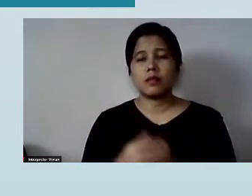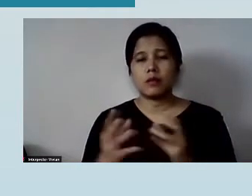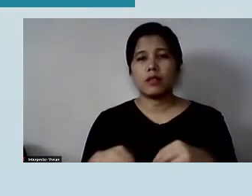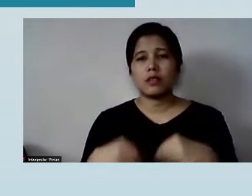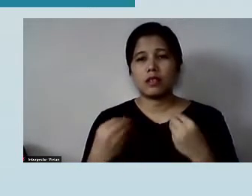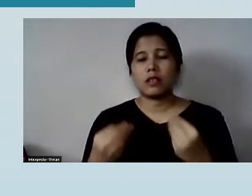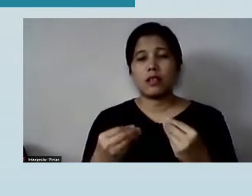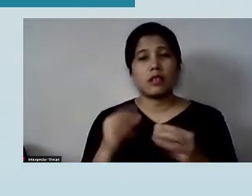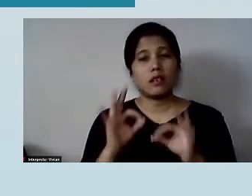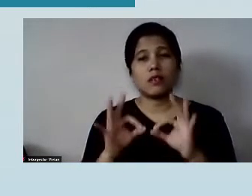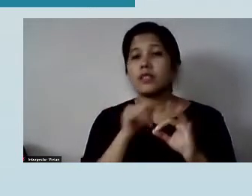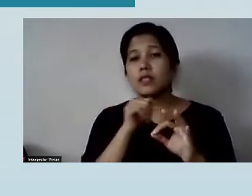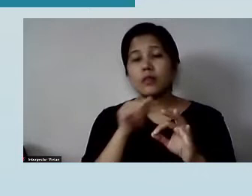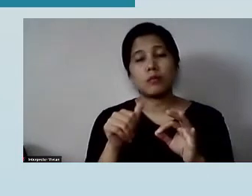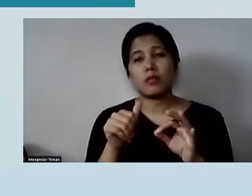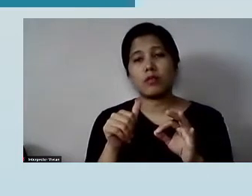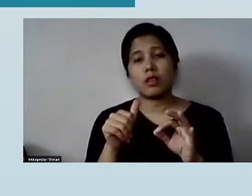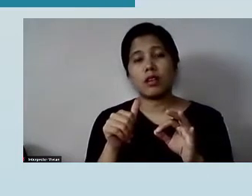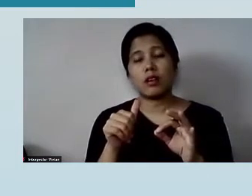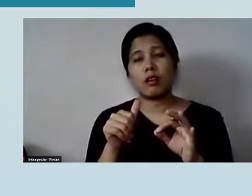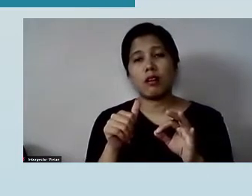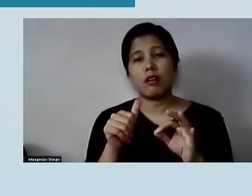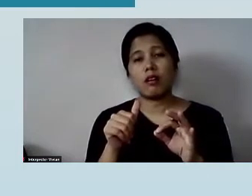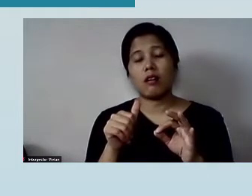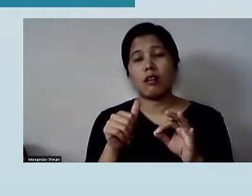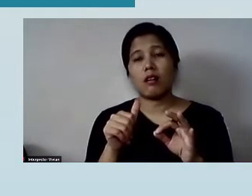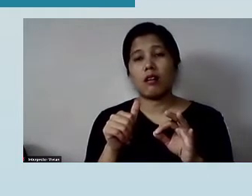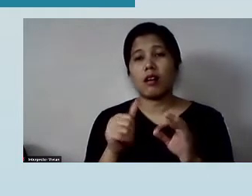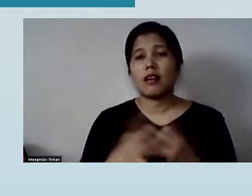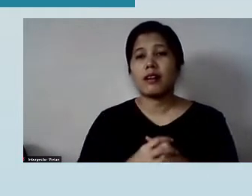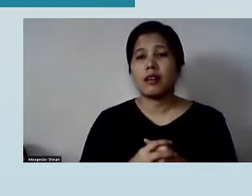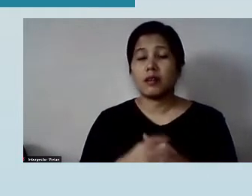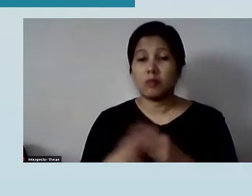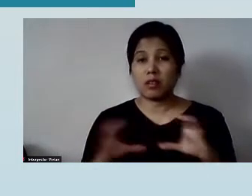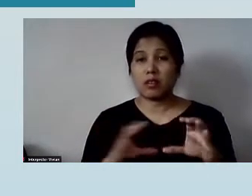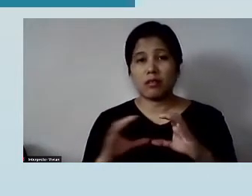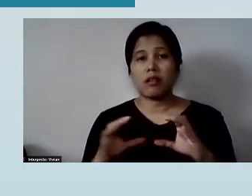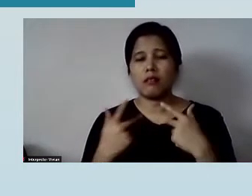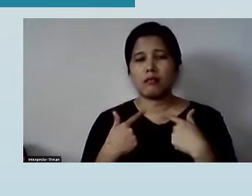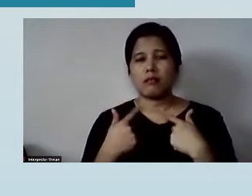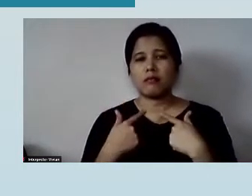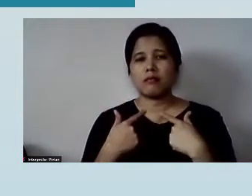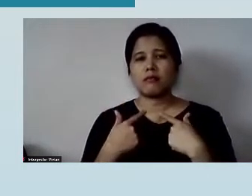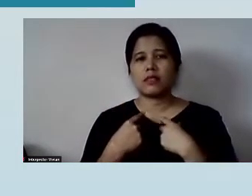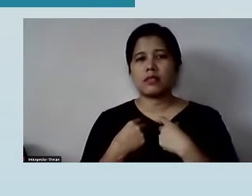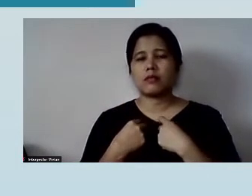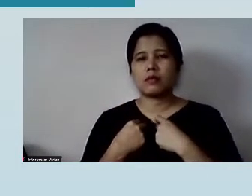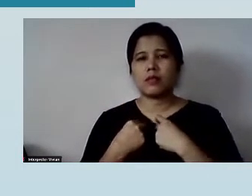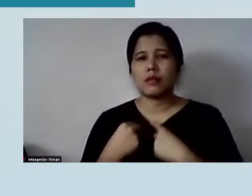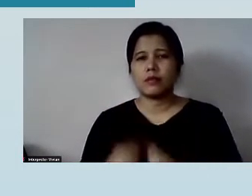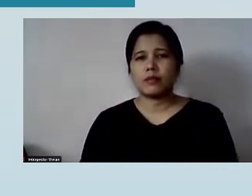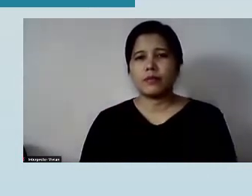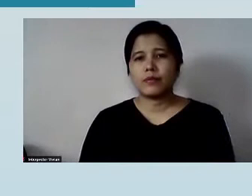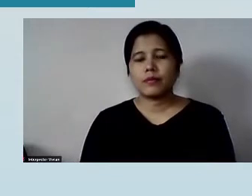hindi mo yun ma-comply, kukolektahan ka ng levy. Kaya there is a grant and levy system doon sa Japan, no?